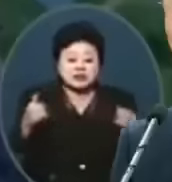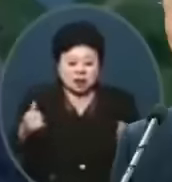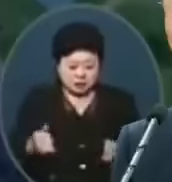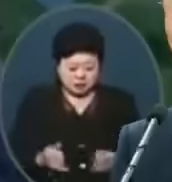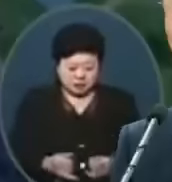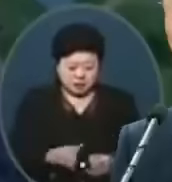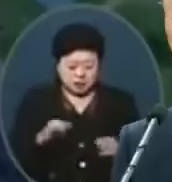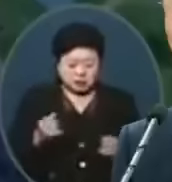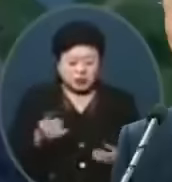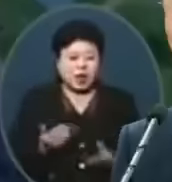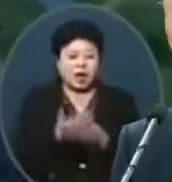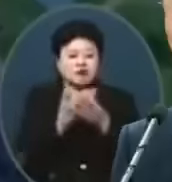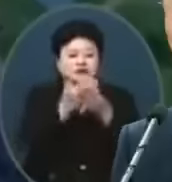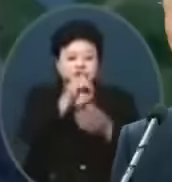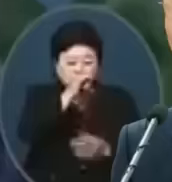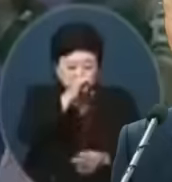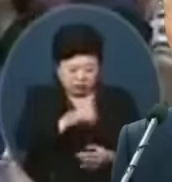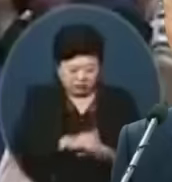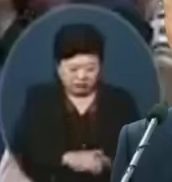교회를 지금 목회하고 있다.